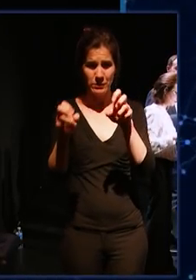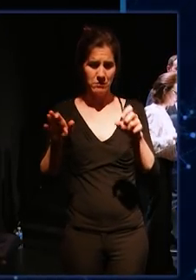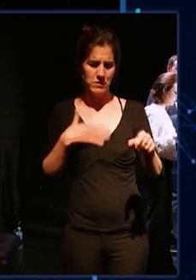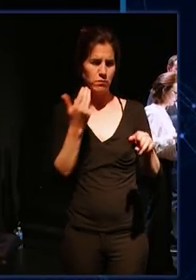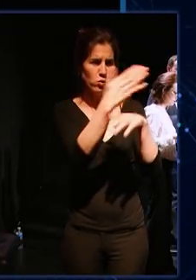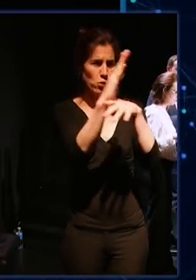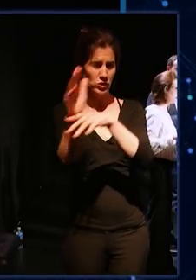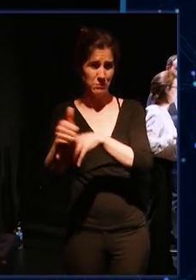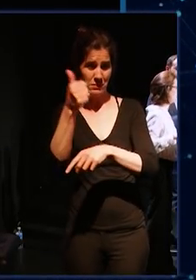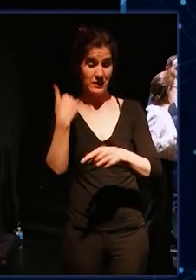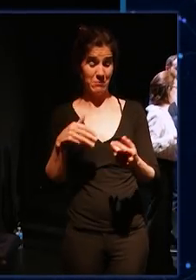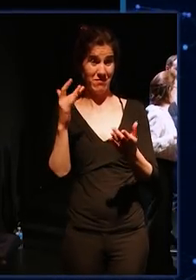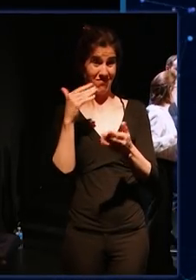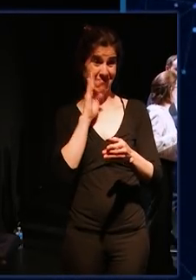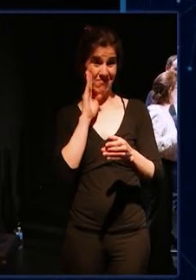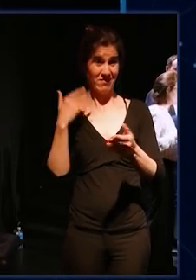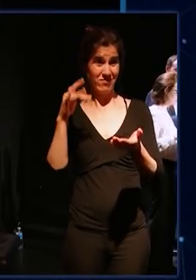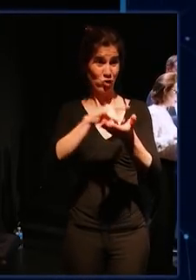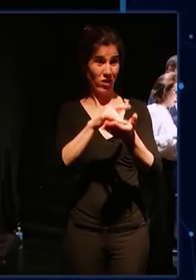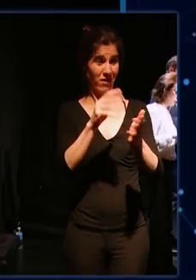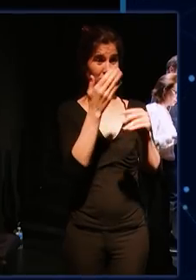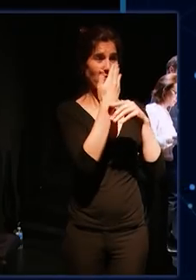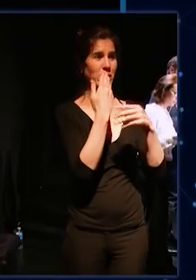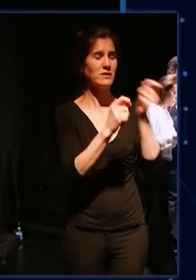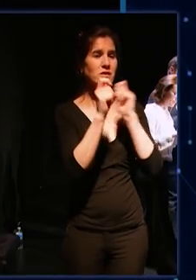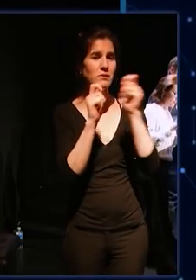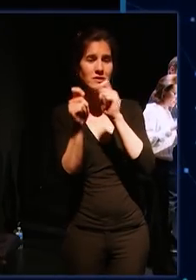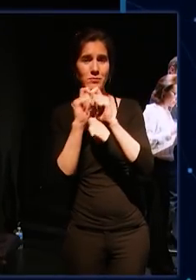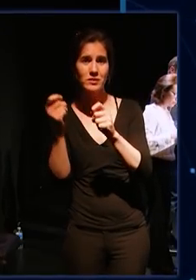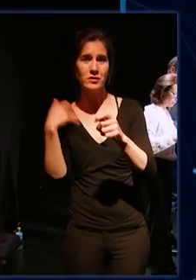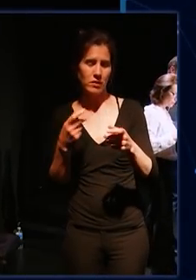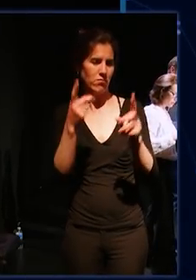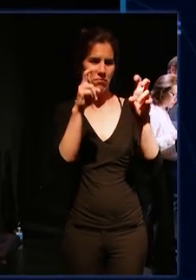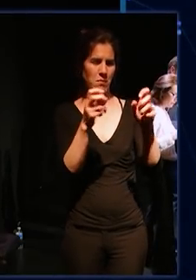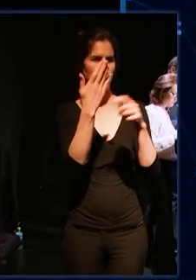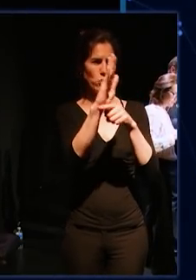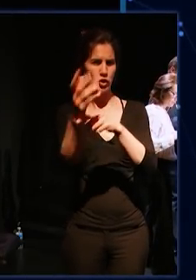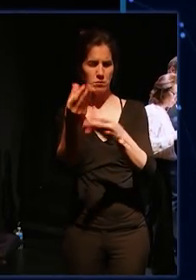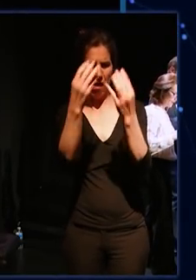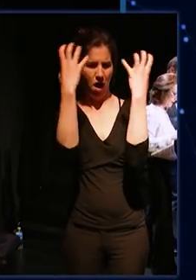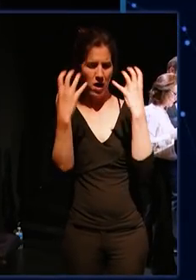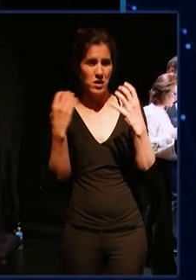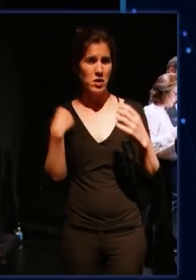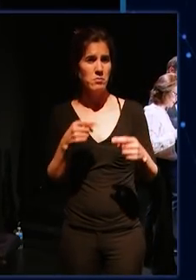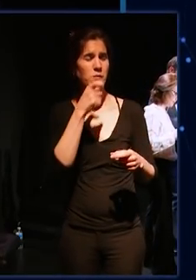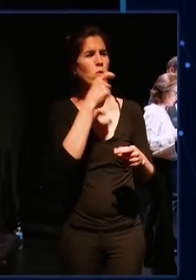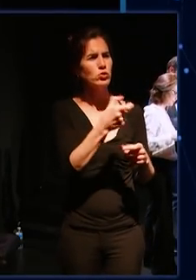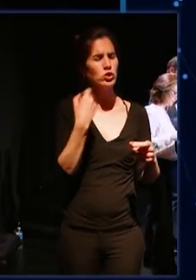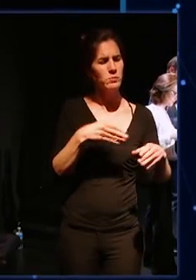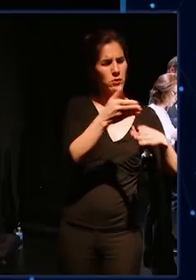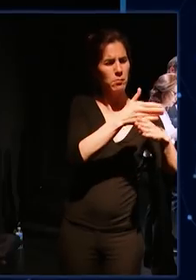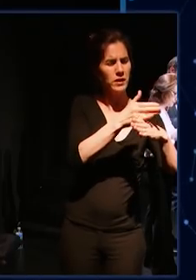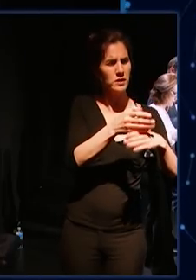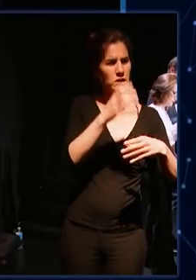durant les entrevistes que hem realitzat les darreres setmanes al nostre plató. Segons l'oposició, els partits de govern han deixat de banda les